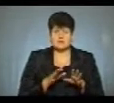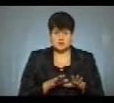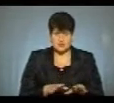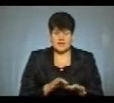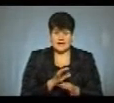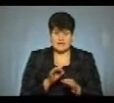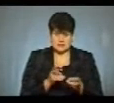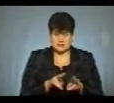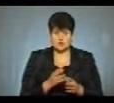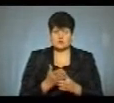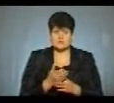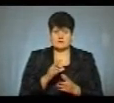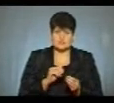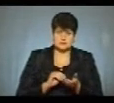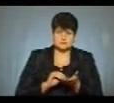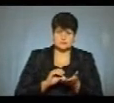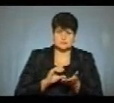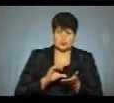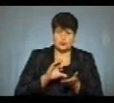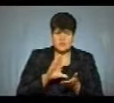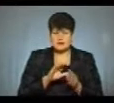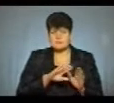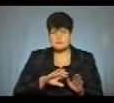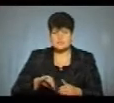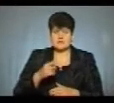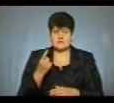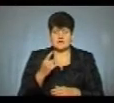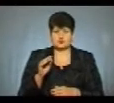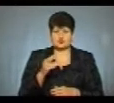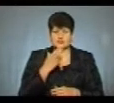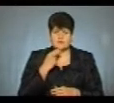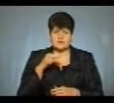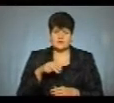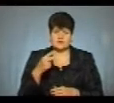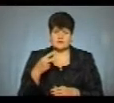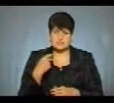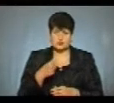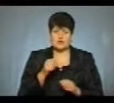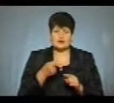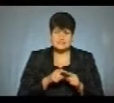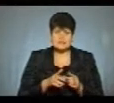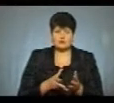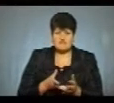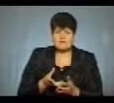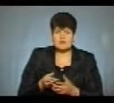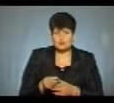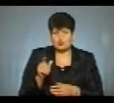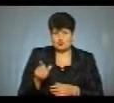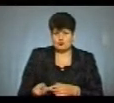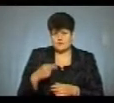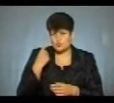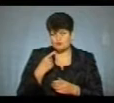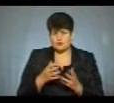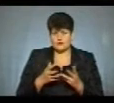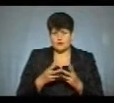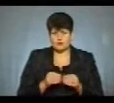залишок субсидій, вона накопичується і після 1 червня 2020 року цей залишок буде виплачений людям на особові